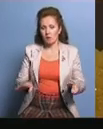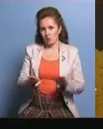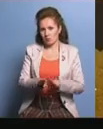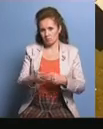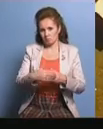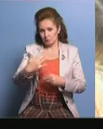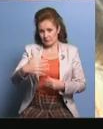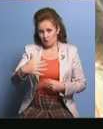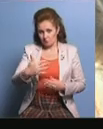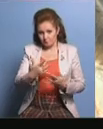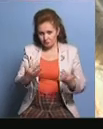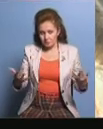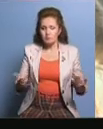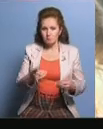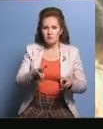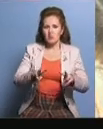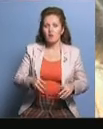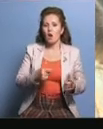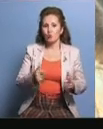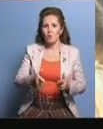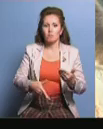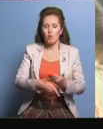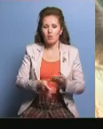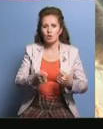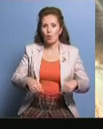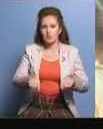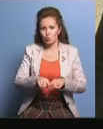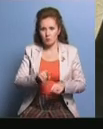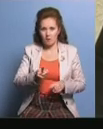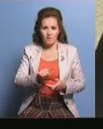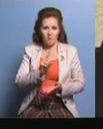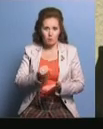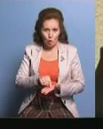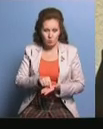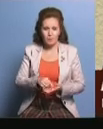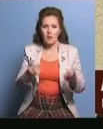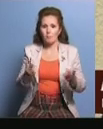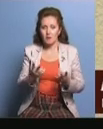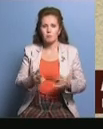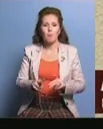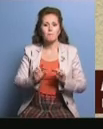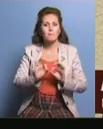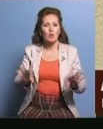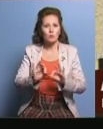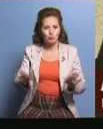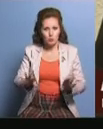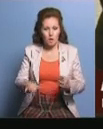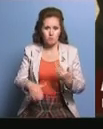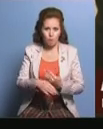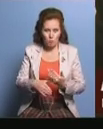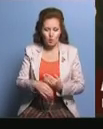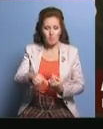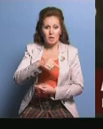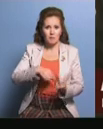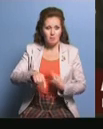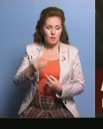своей стороны, министерство готово им помочь с организационными вопросами. Необходима методическая помощь с предпринимателями. Для этого у